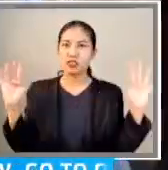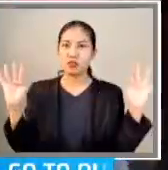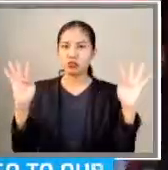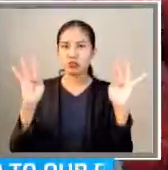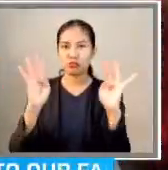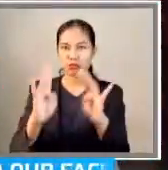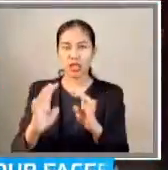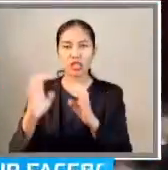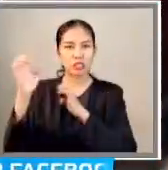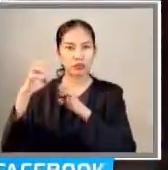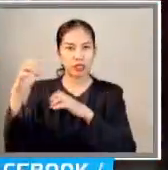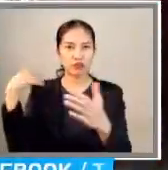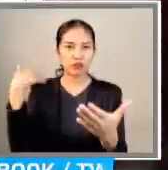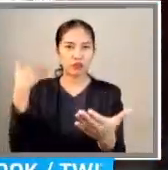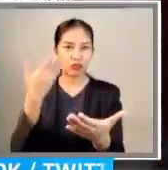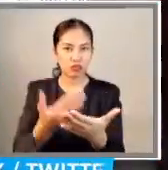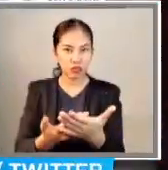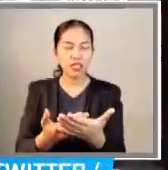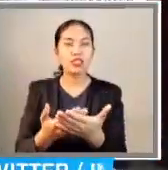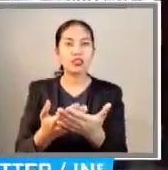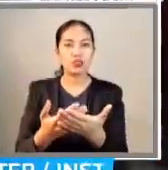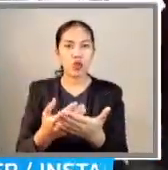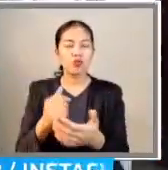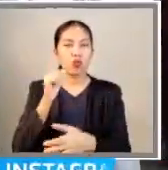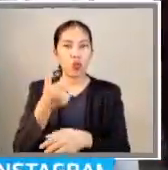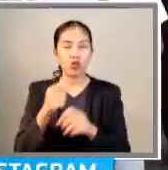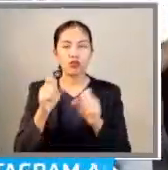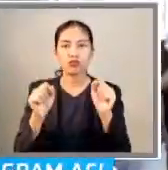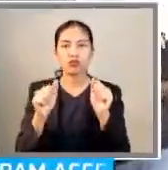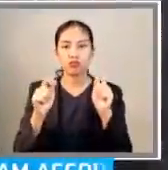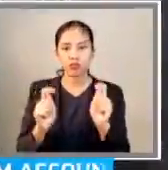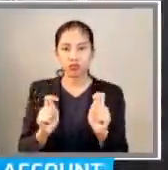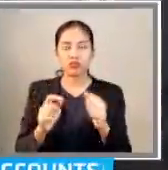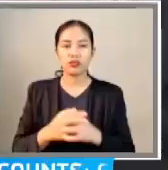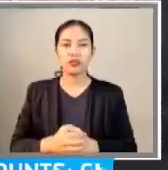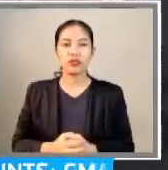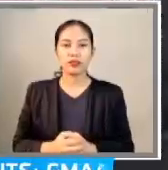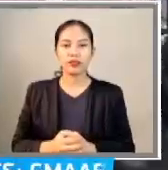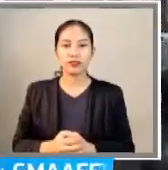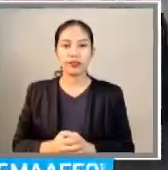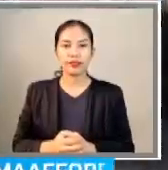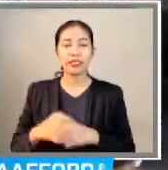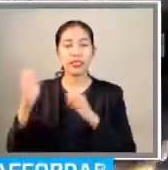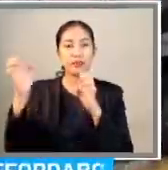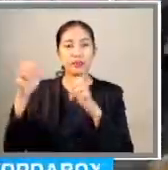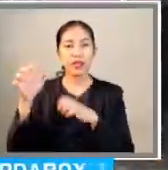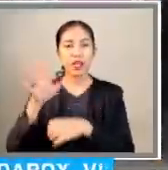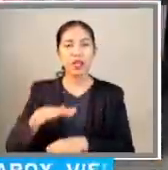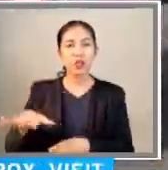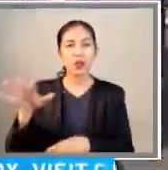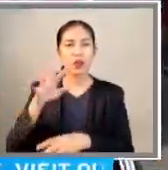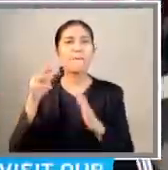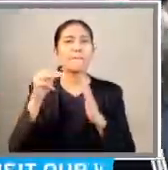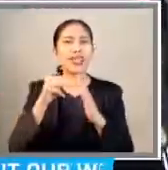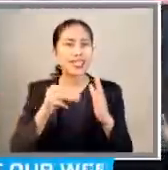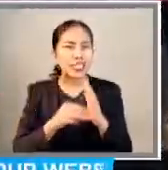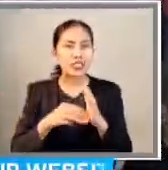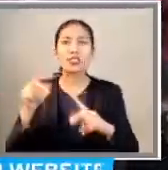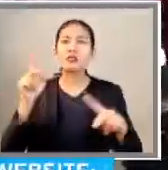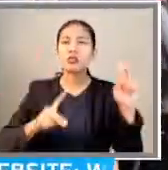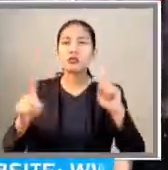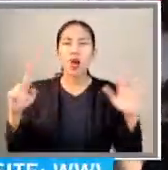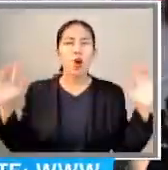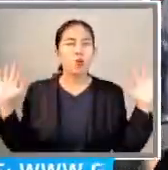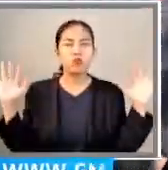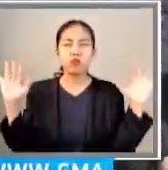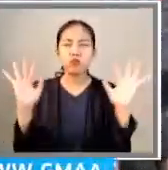2023. Ayon sa Manila Police District, bagamat walang traslasyon, inaasahan nilang aabot pa rin ng milyon ang debotong magtutungo rito. Katunayan,